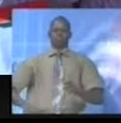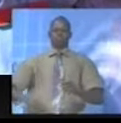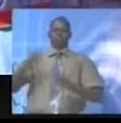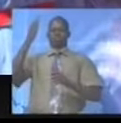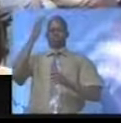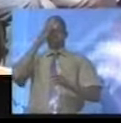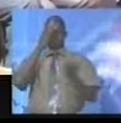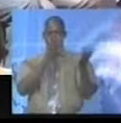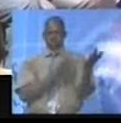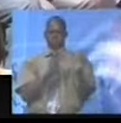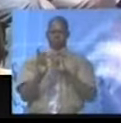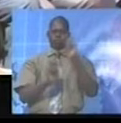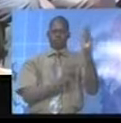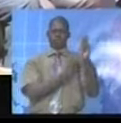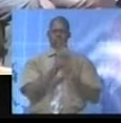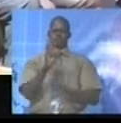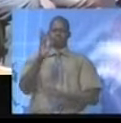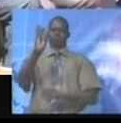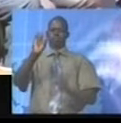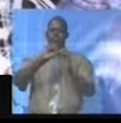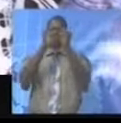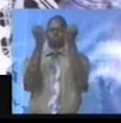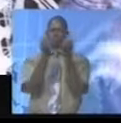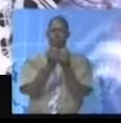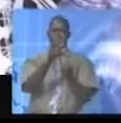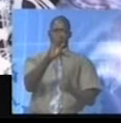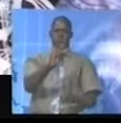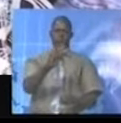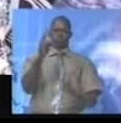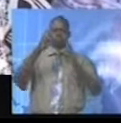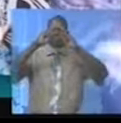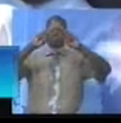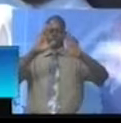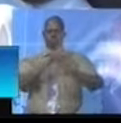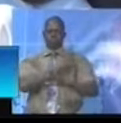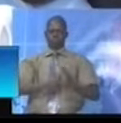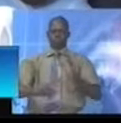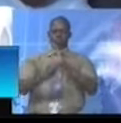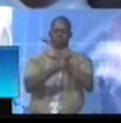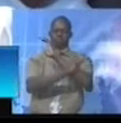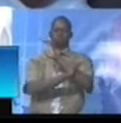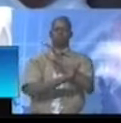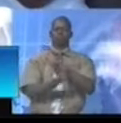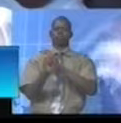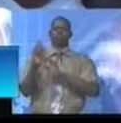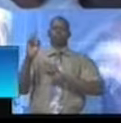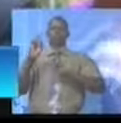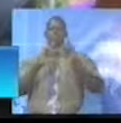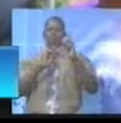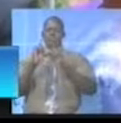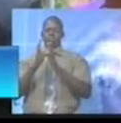les attentes des populations des 6 secteurs et des 92 villages de la commune de Tenkodogo s'articulent autour